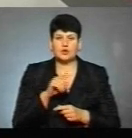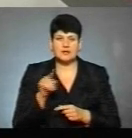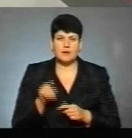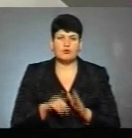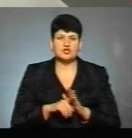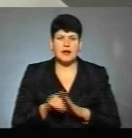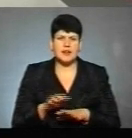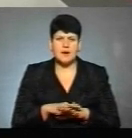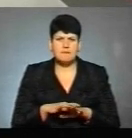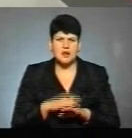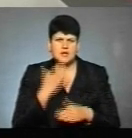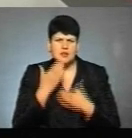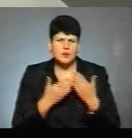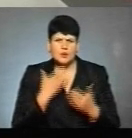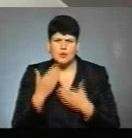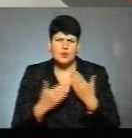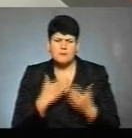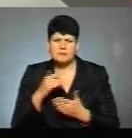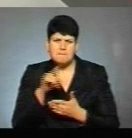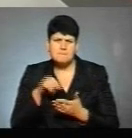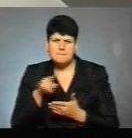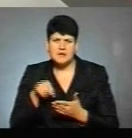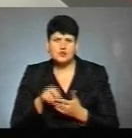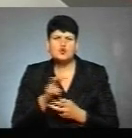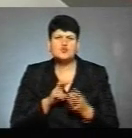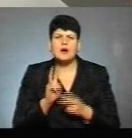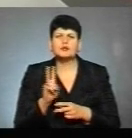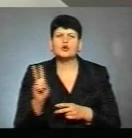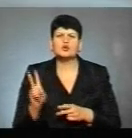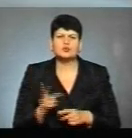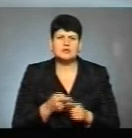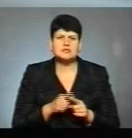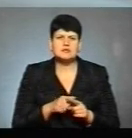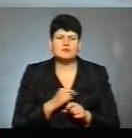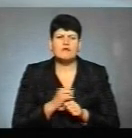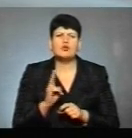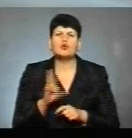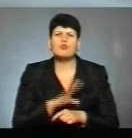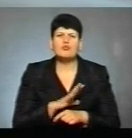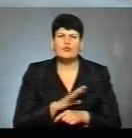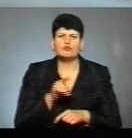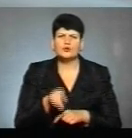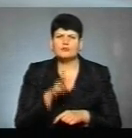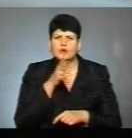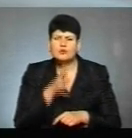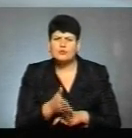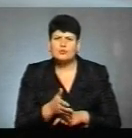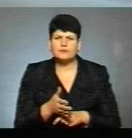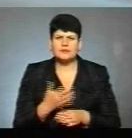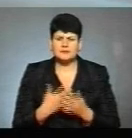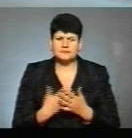почали масово допитувати. Я шукати, хто це не шукати, зробили. Хто де був в ту пору, бо то знали,